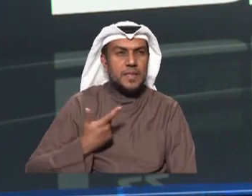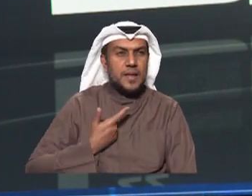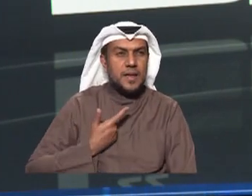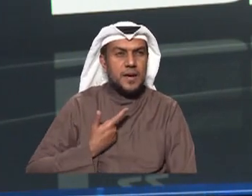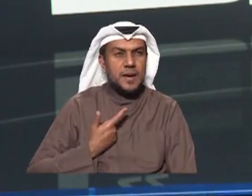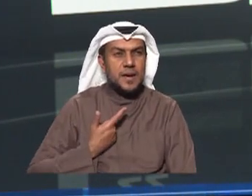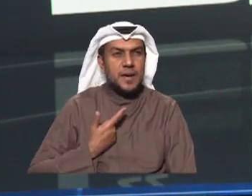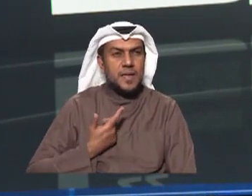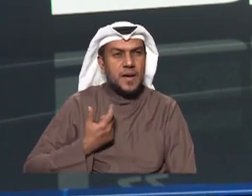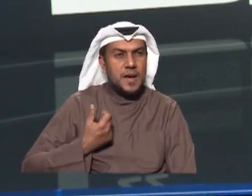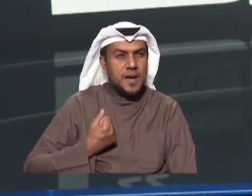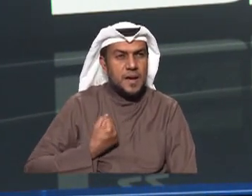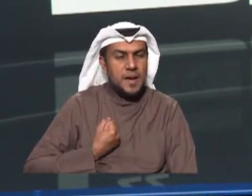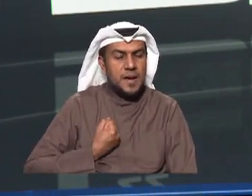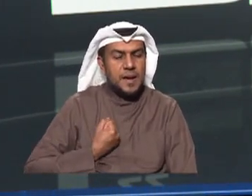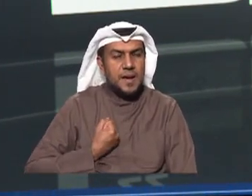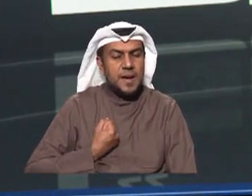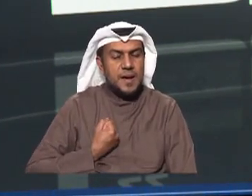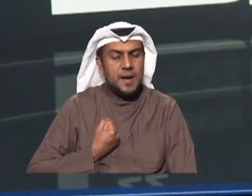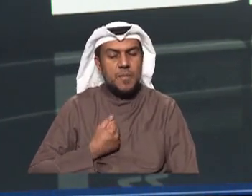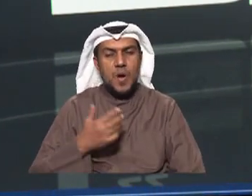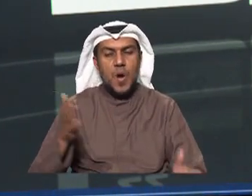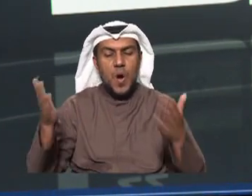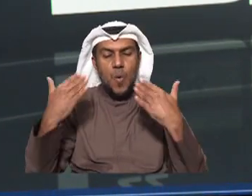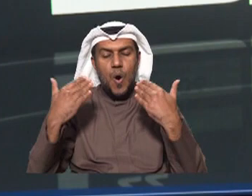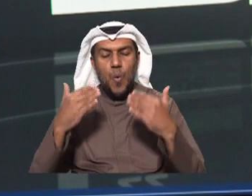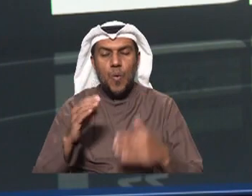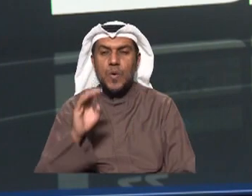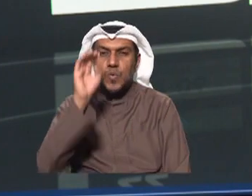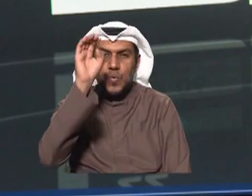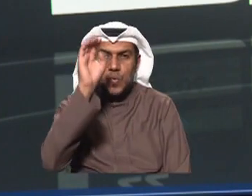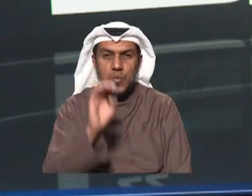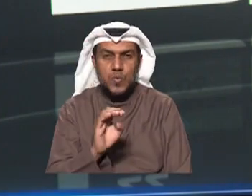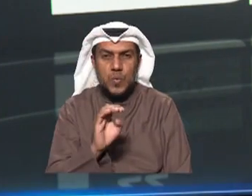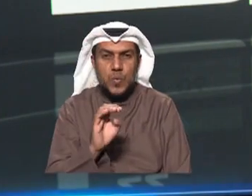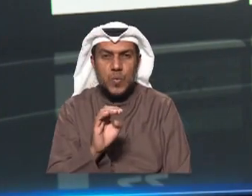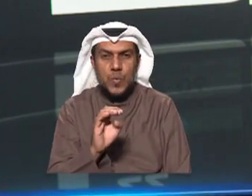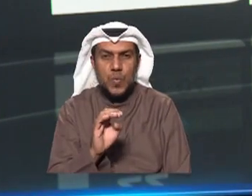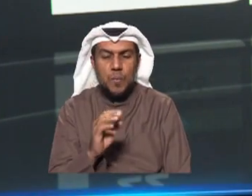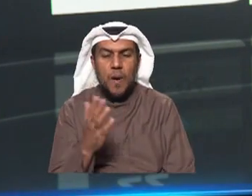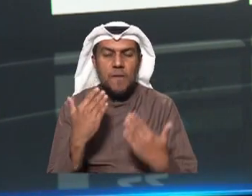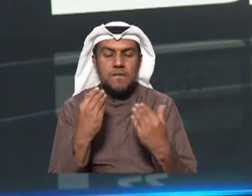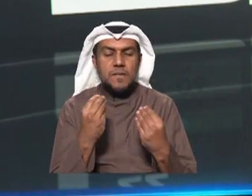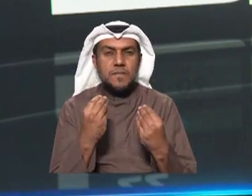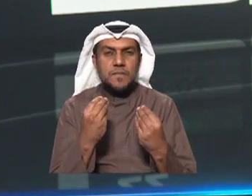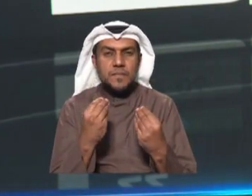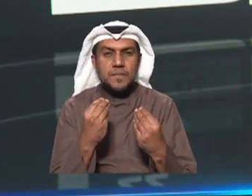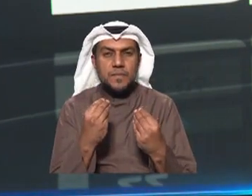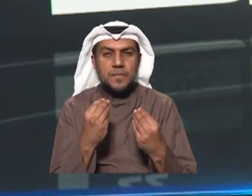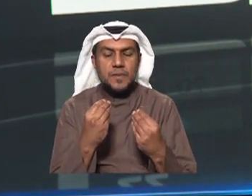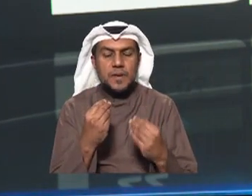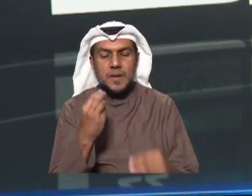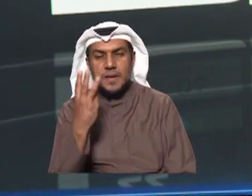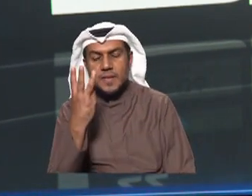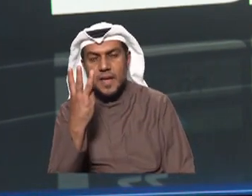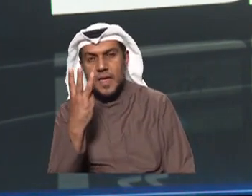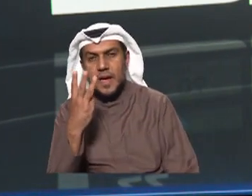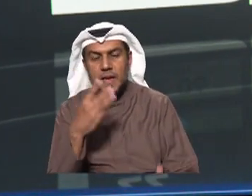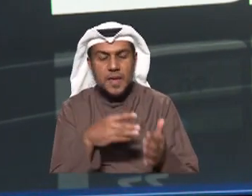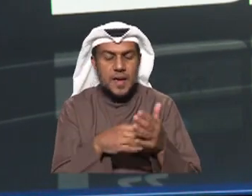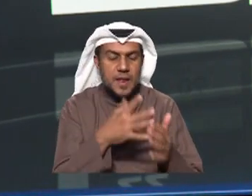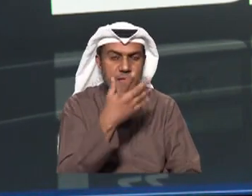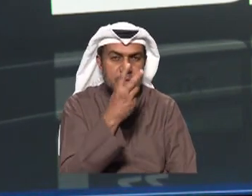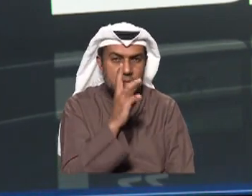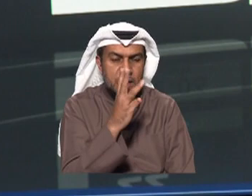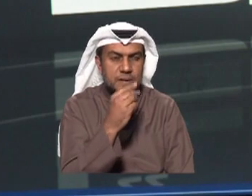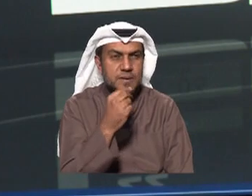إلى نهاية يوم الأربعاء راح يكون الهواء كوس خفيف إلى معتدل السرعة بشكل عام في يوم الثلاثاء 12 إلى 35،